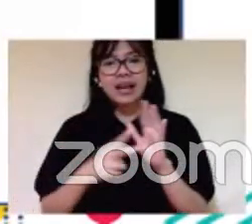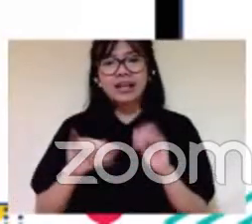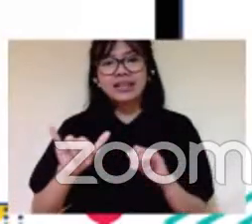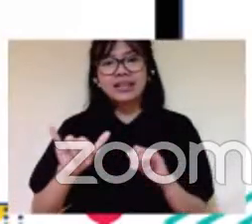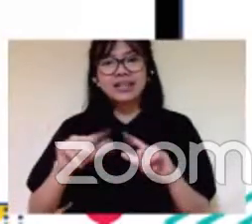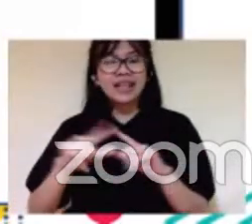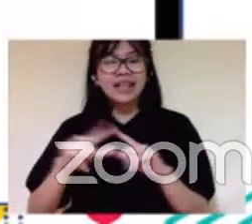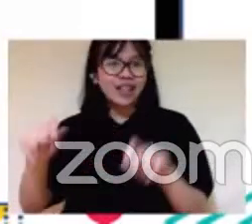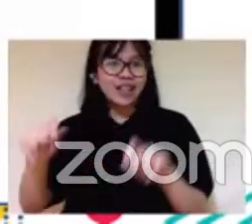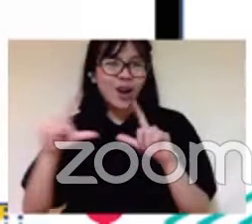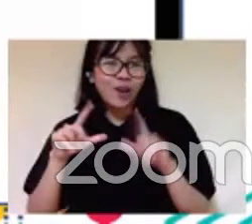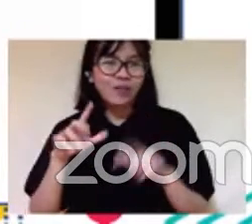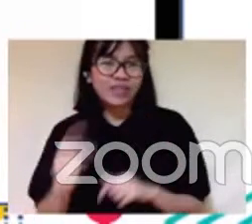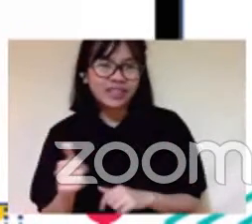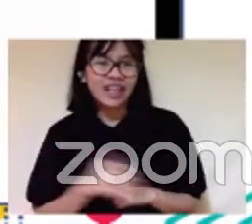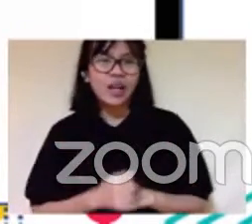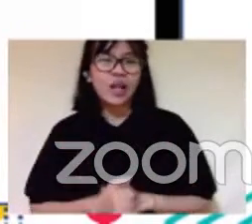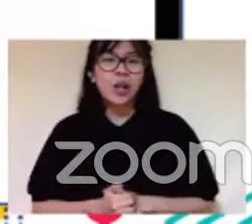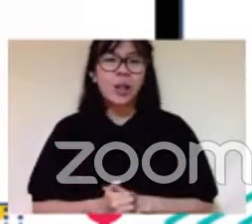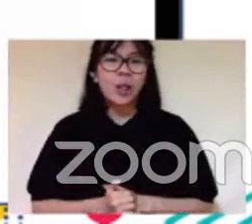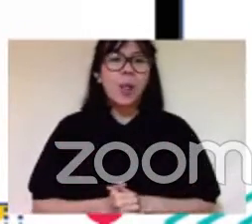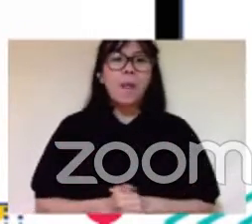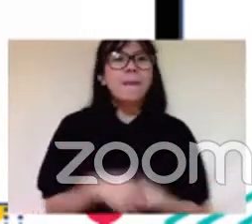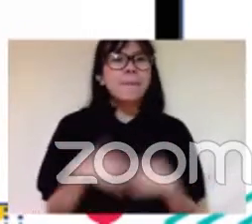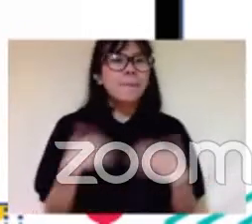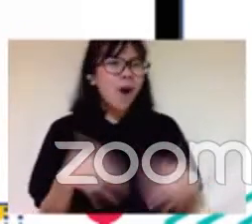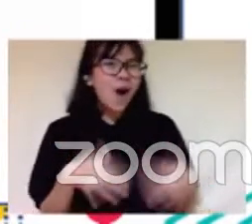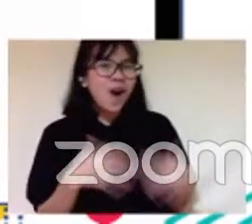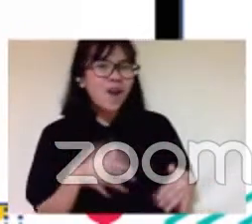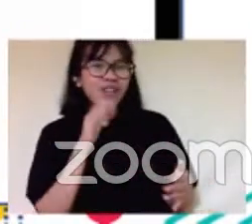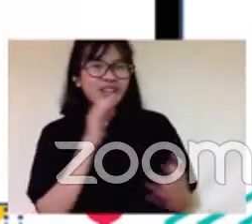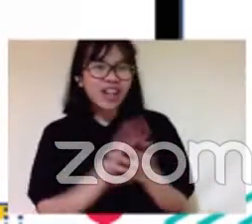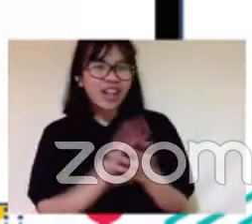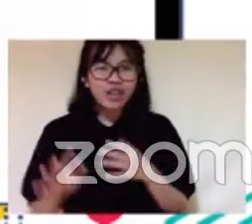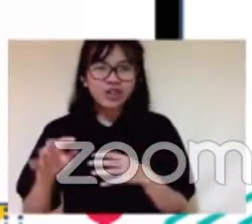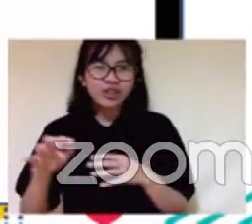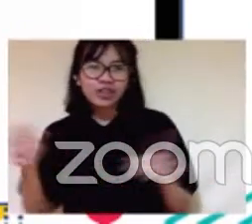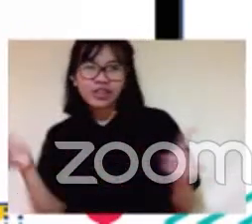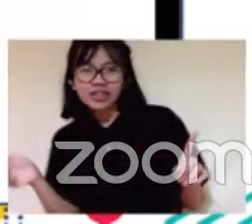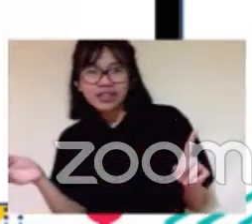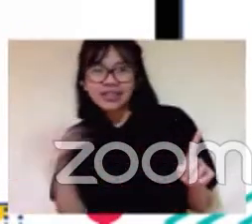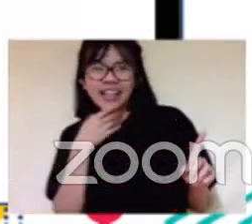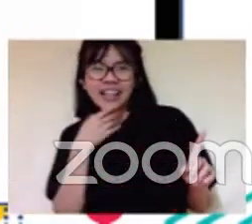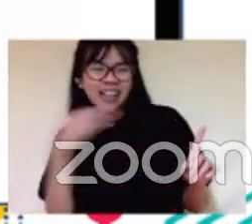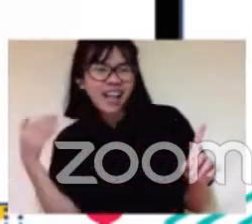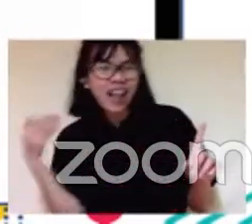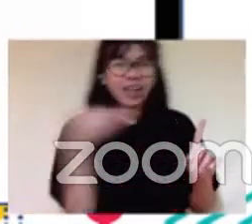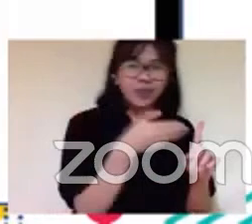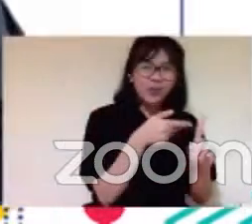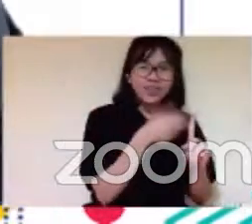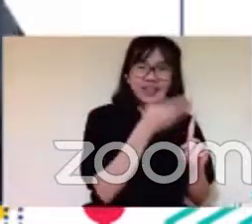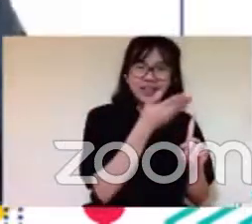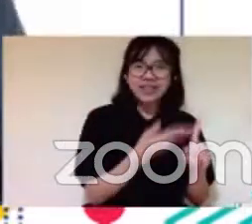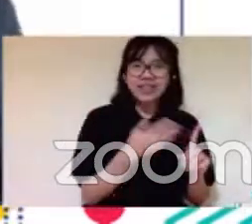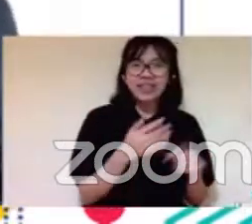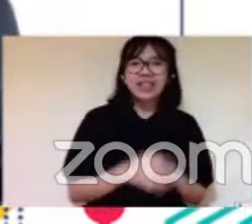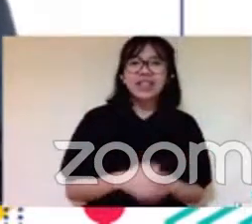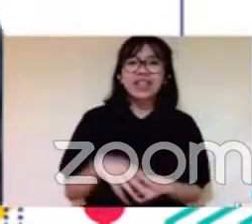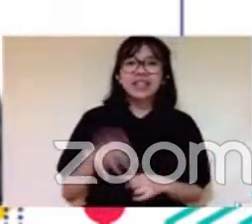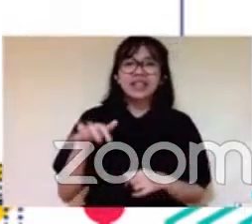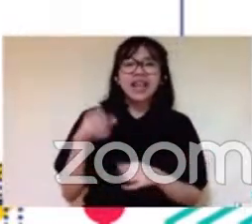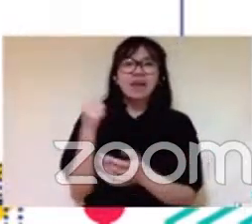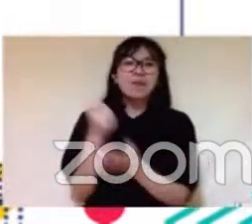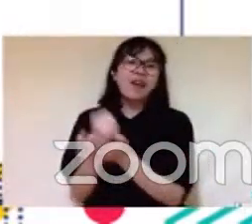Wah, ini langsung di smash ke parannya. Silakan, Pak. Mumpung ada yang punya kan ya,